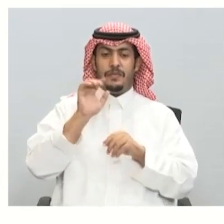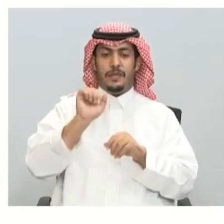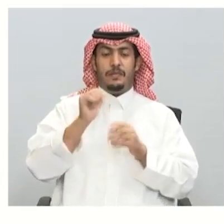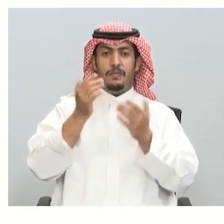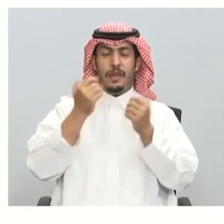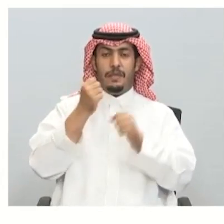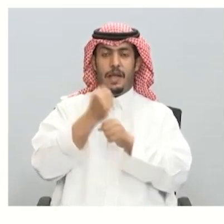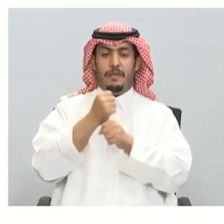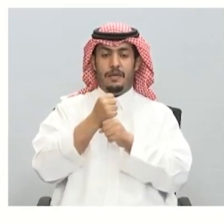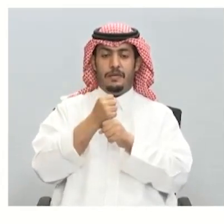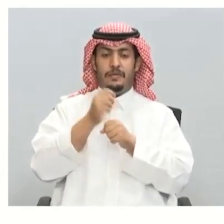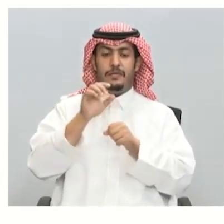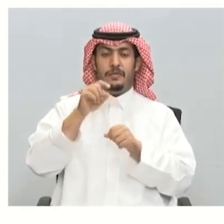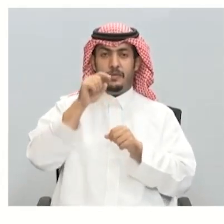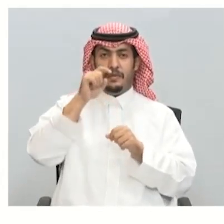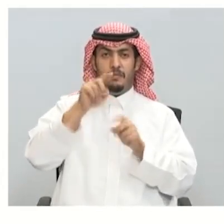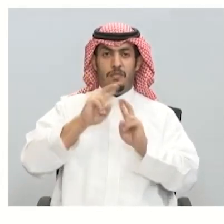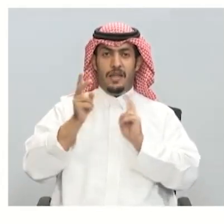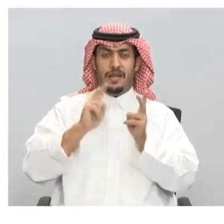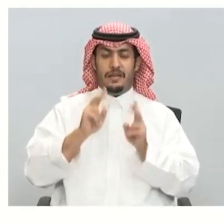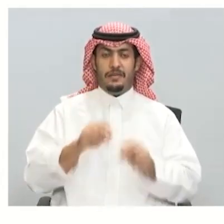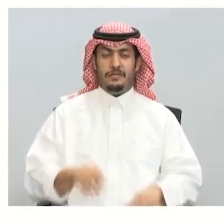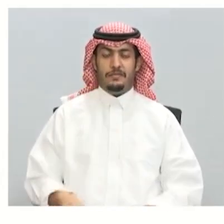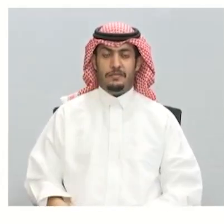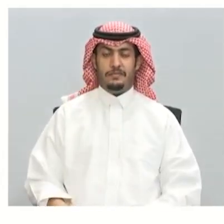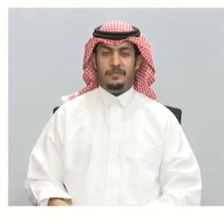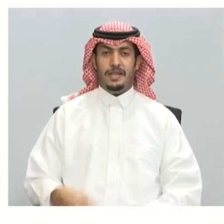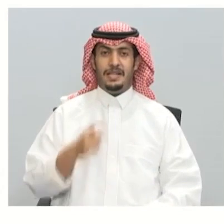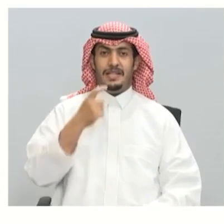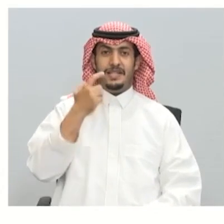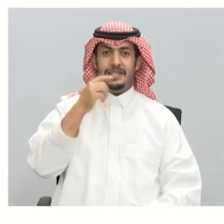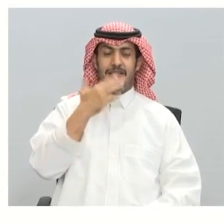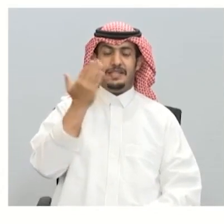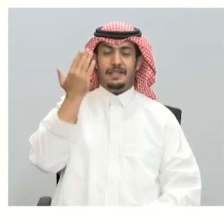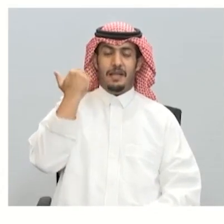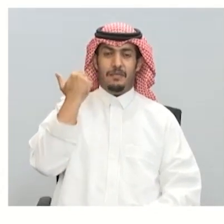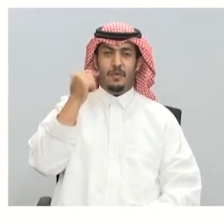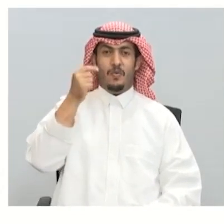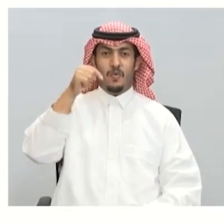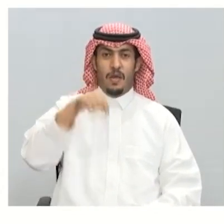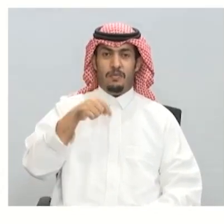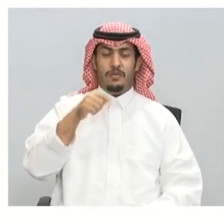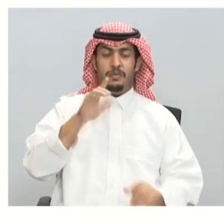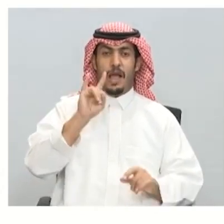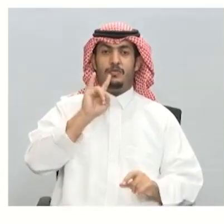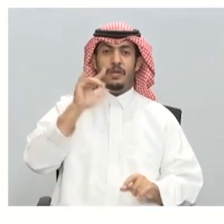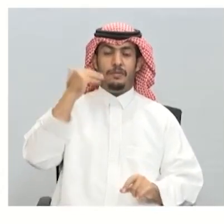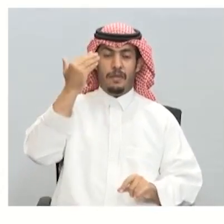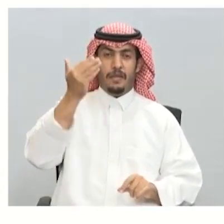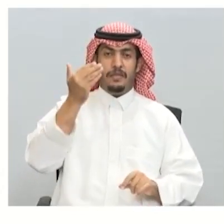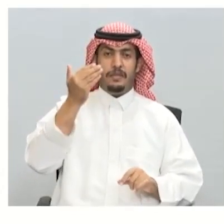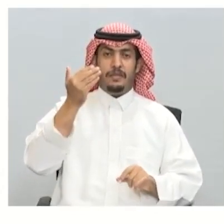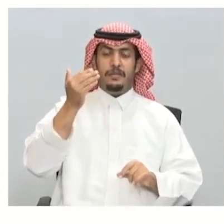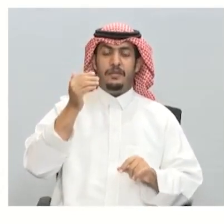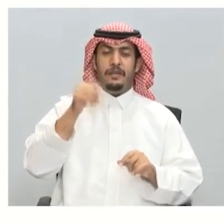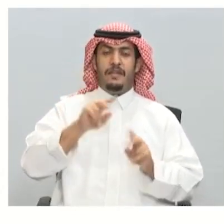هنالك متطلبات العمل وهي بالتاكيد متغيره فلو نظرنا الى السابق واليوم وبعد عشر سنوات سنجد